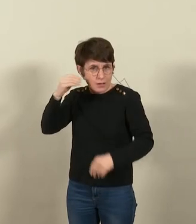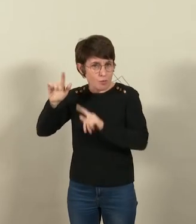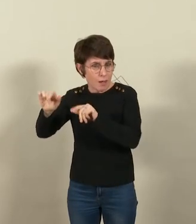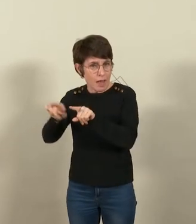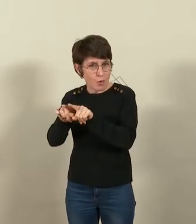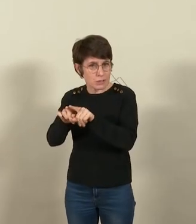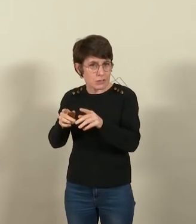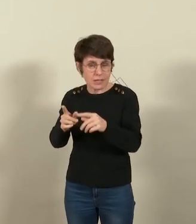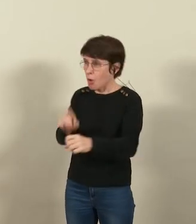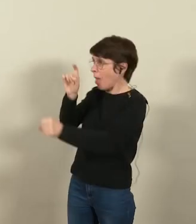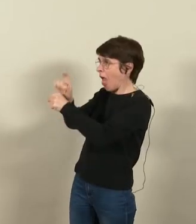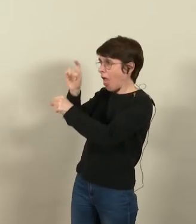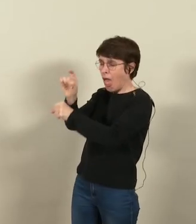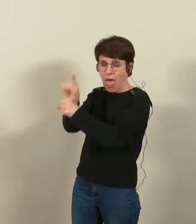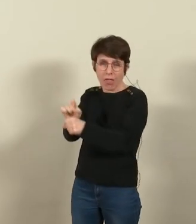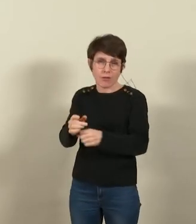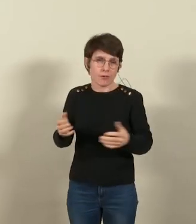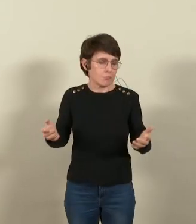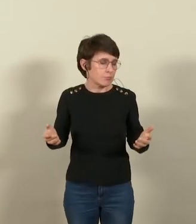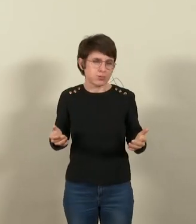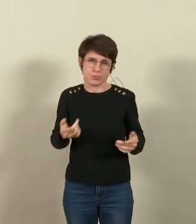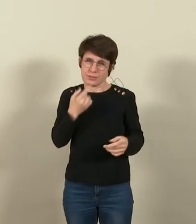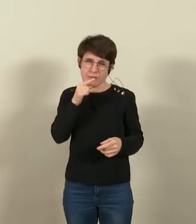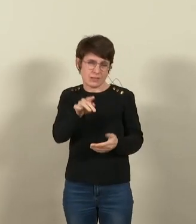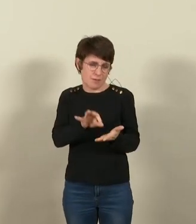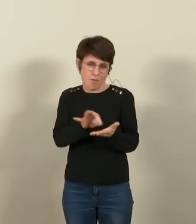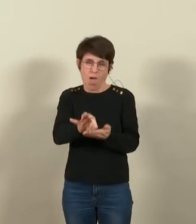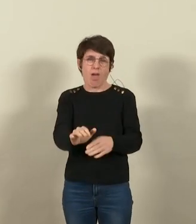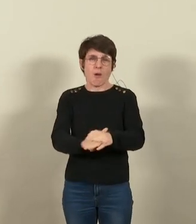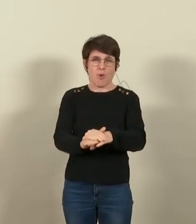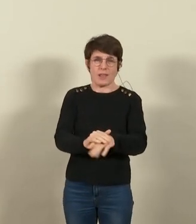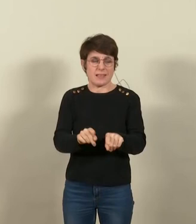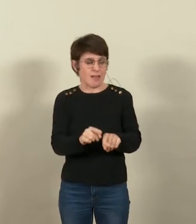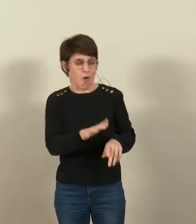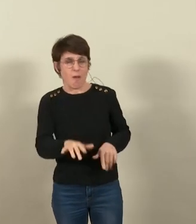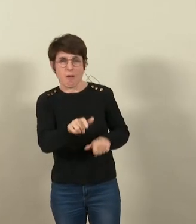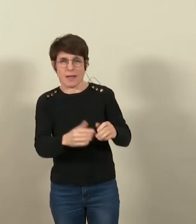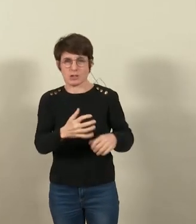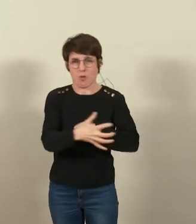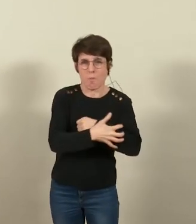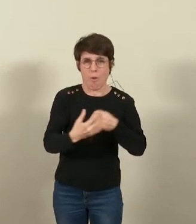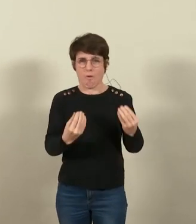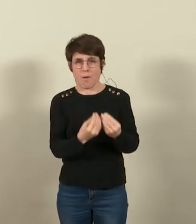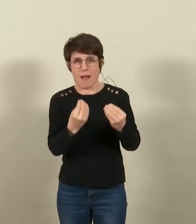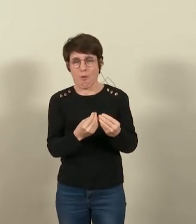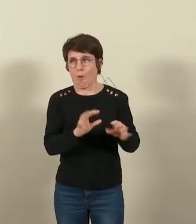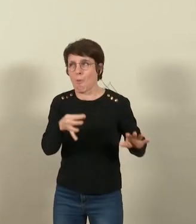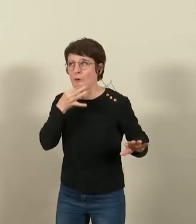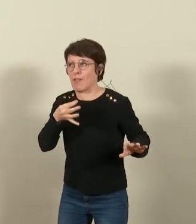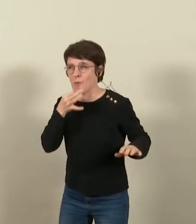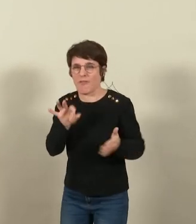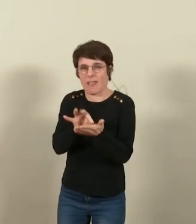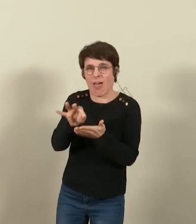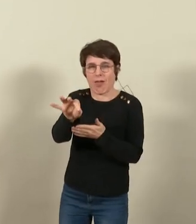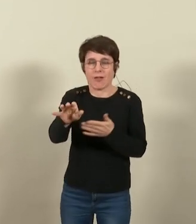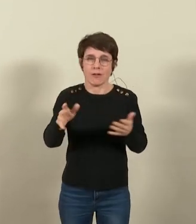c'est évidemment faire une utilisation politique de la misère du monde et de plus la manière dont